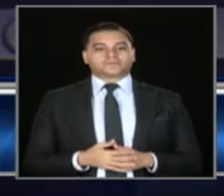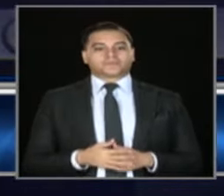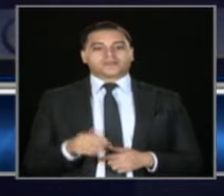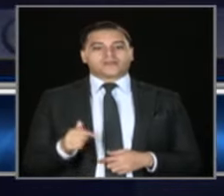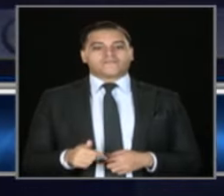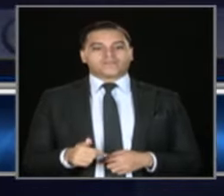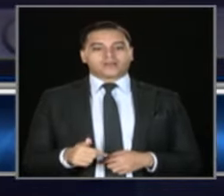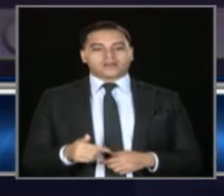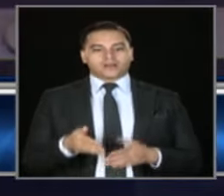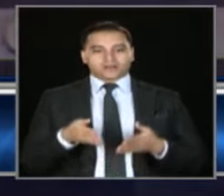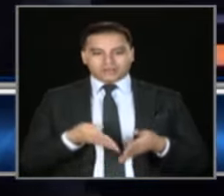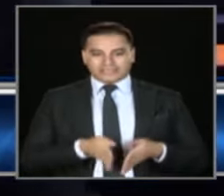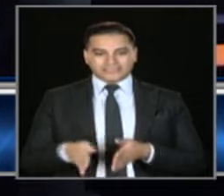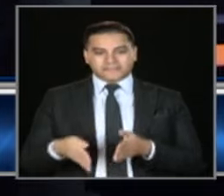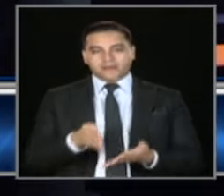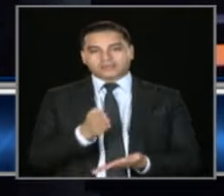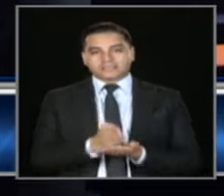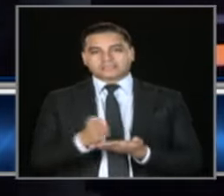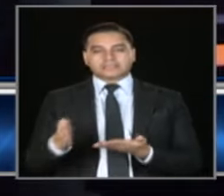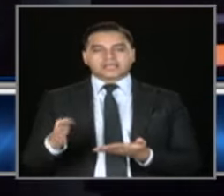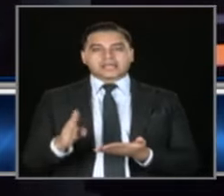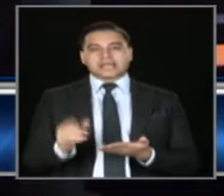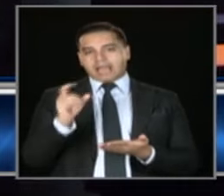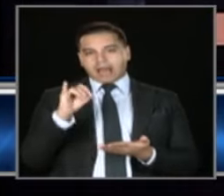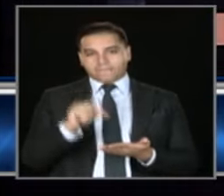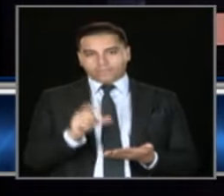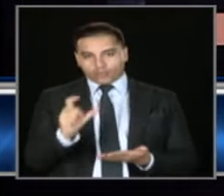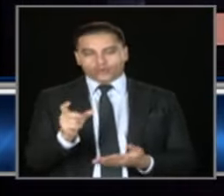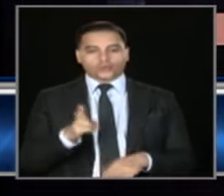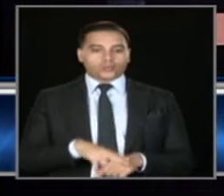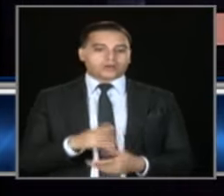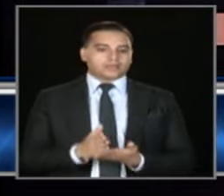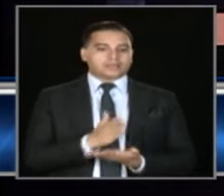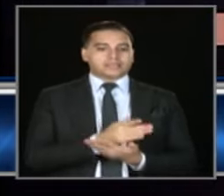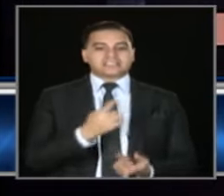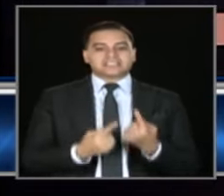يفصل مضيق كانمون بين جزيرة كيوشو وجزيرة